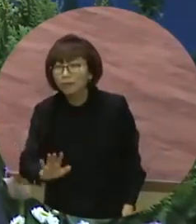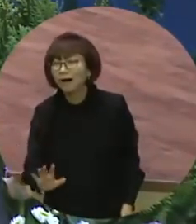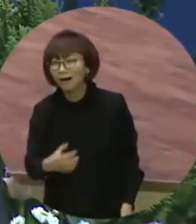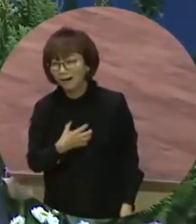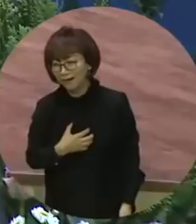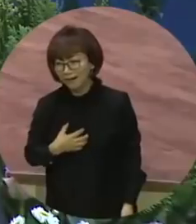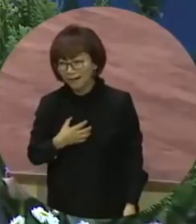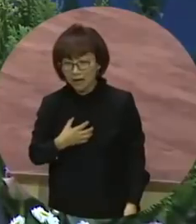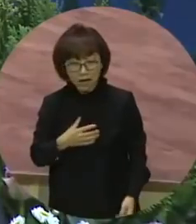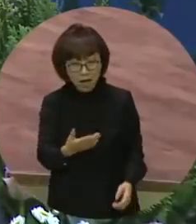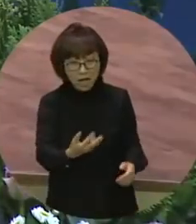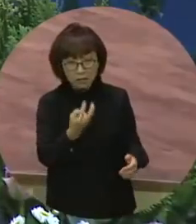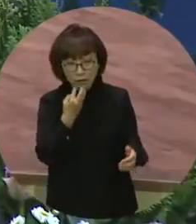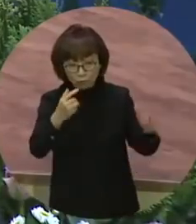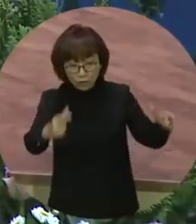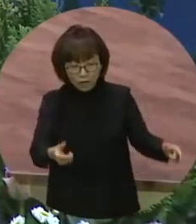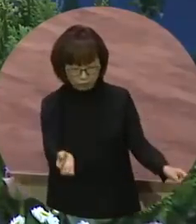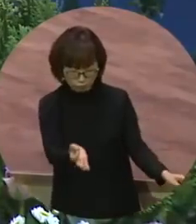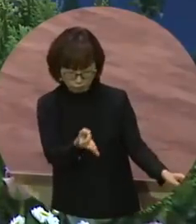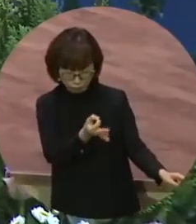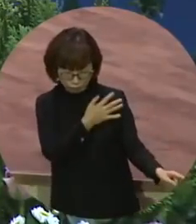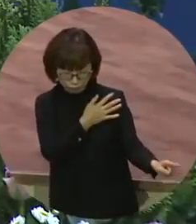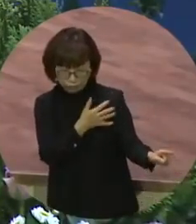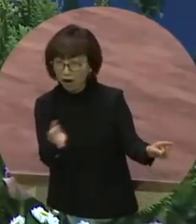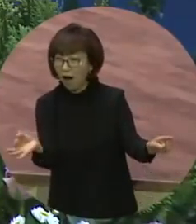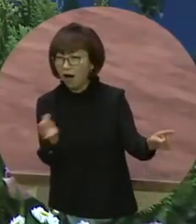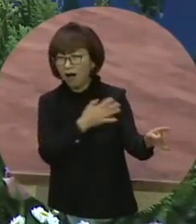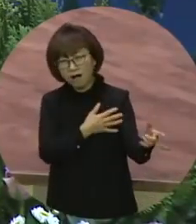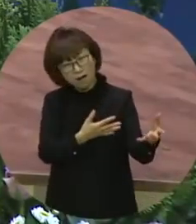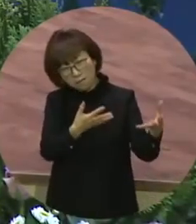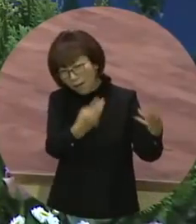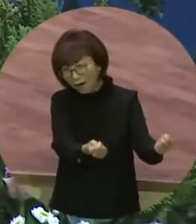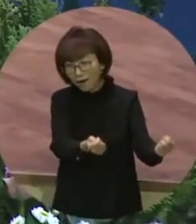얼마나 부자들이 많아요. 우리는 한 분도 없잖아요.